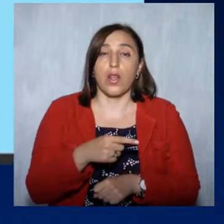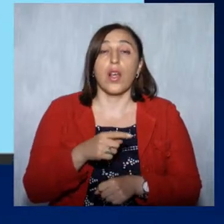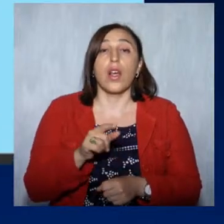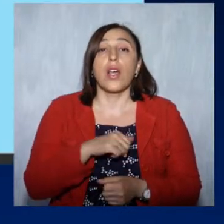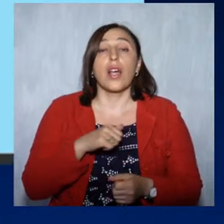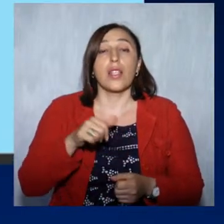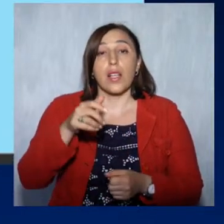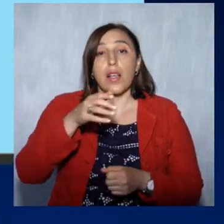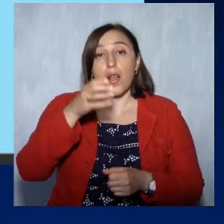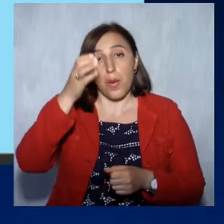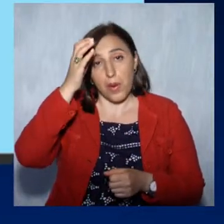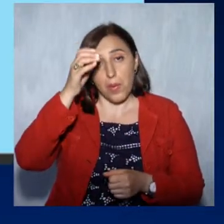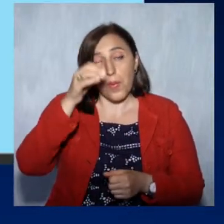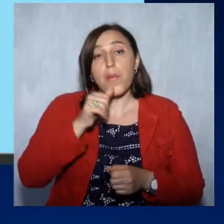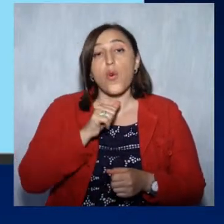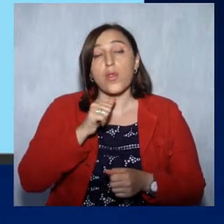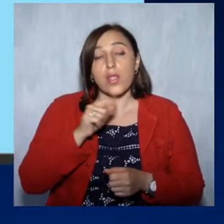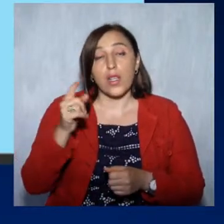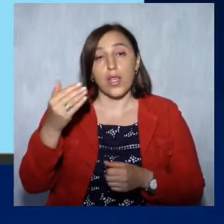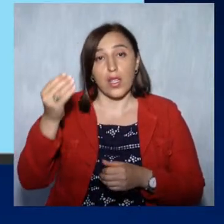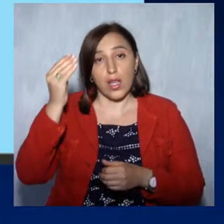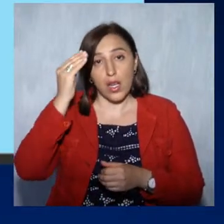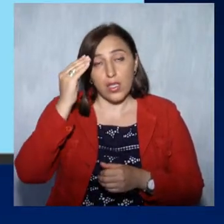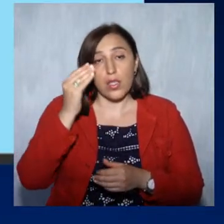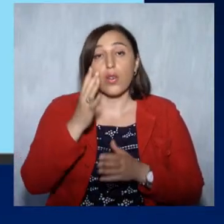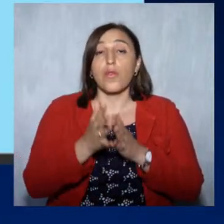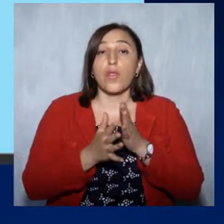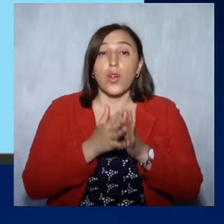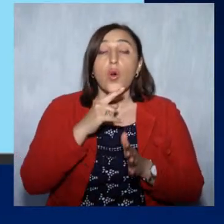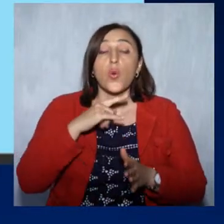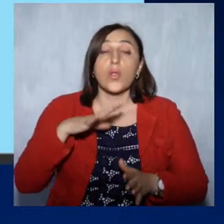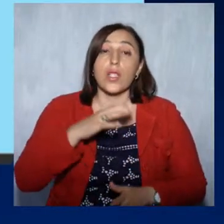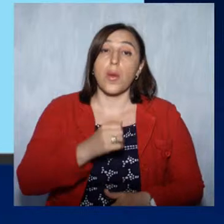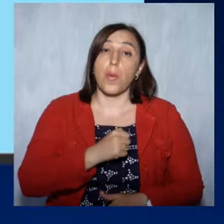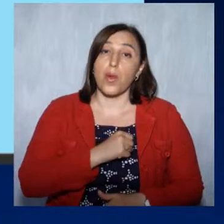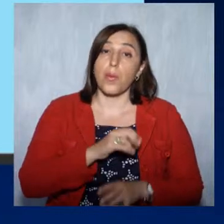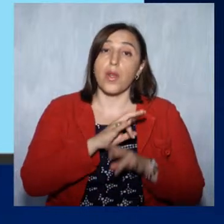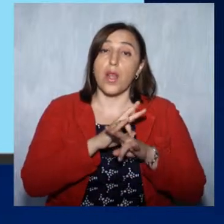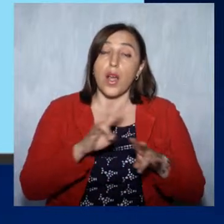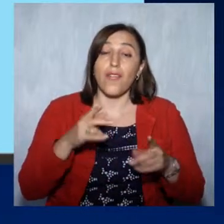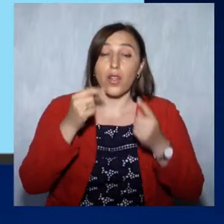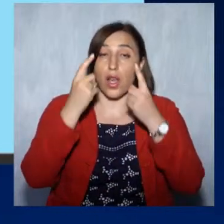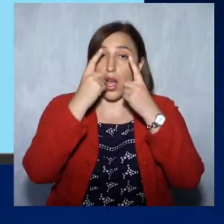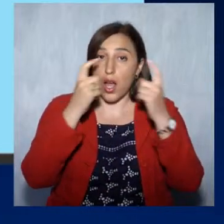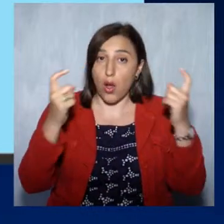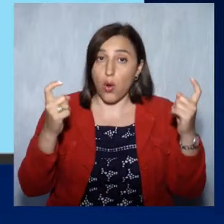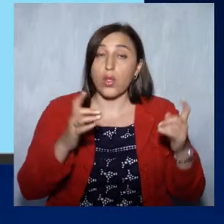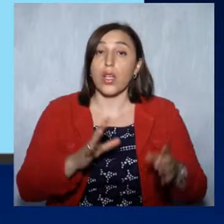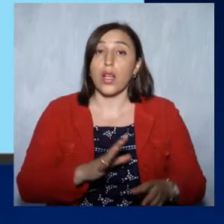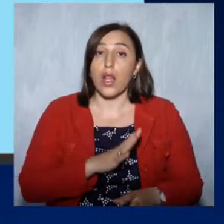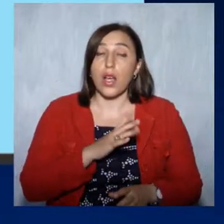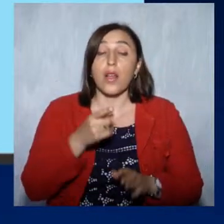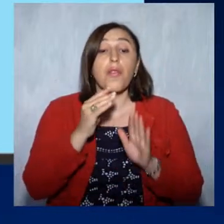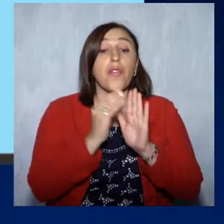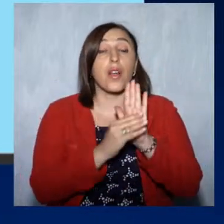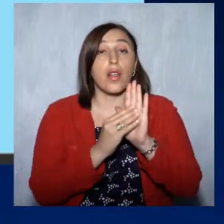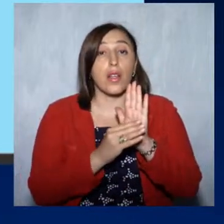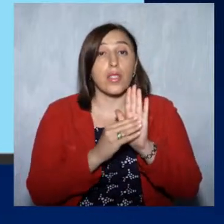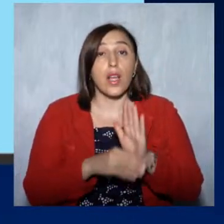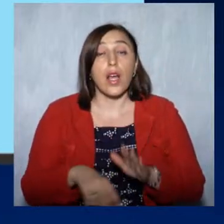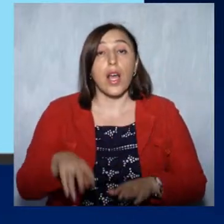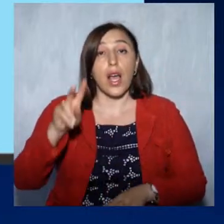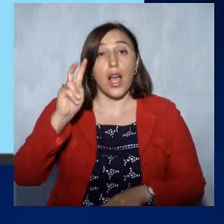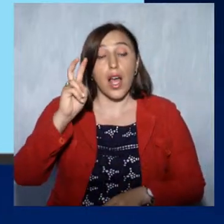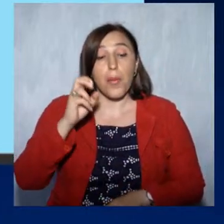Քաղաքագետը ուշադրություն է հրավիրում նաև այն հանգամանքի վրա, որ Ռուսաստանի պաշտպանության նախարարության հաղորդագրության մեջ օգտագործվում է Լեռնային